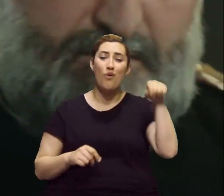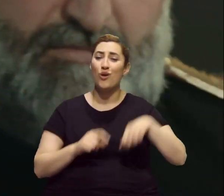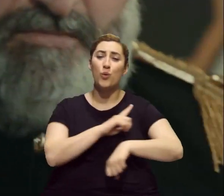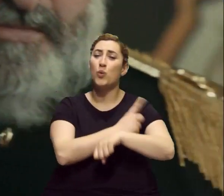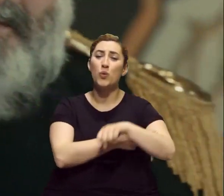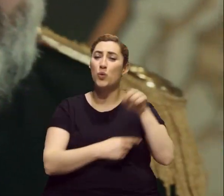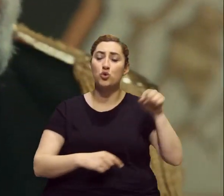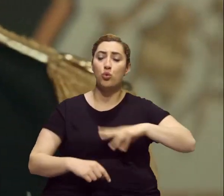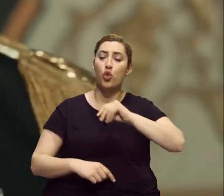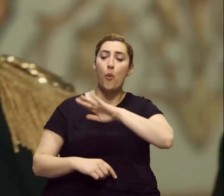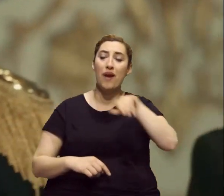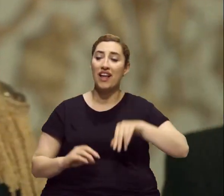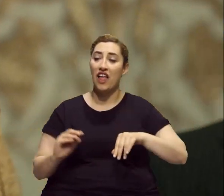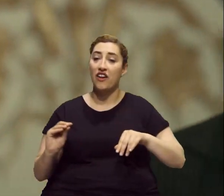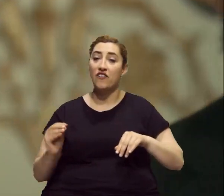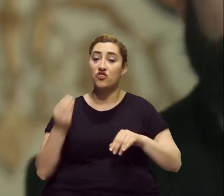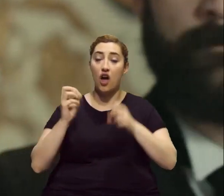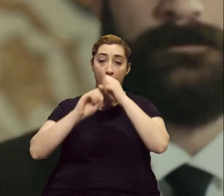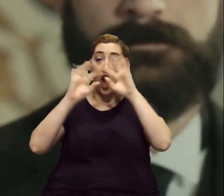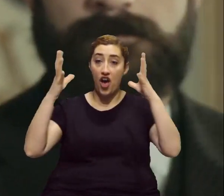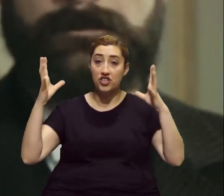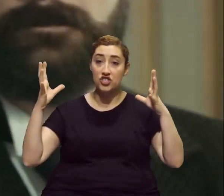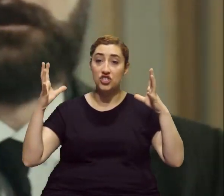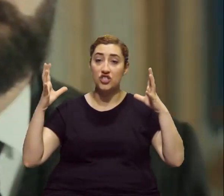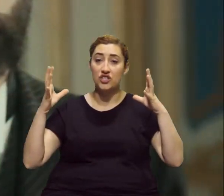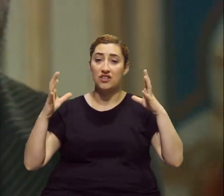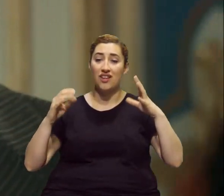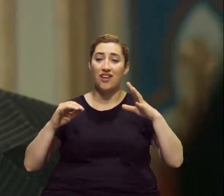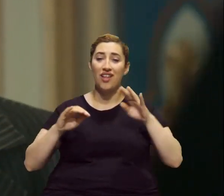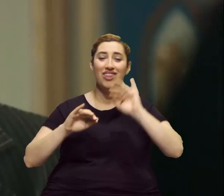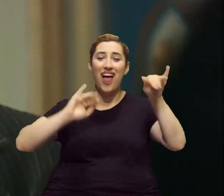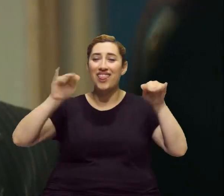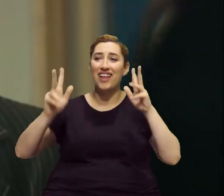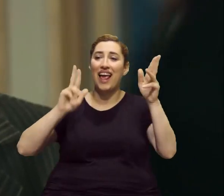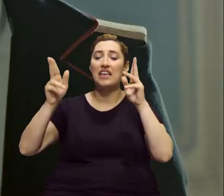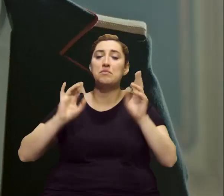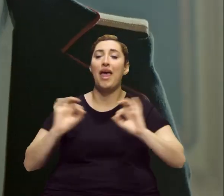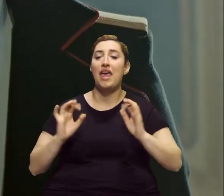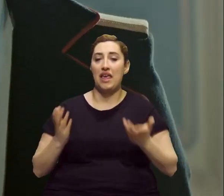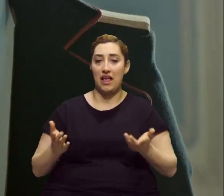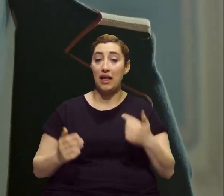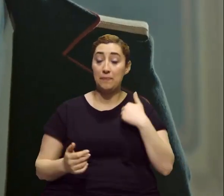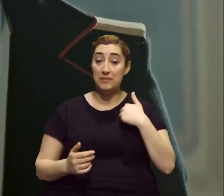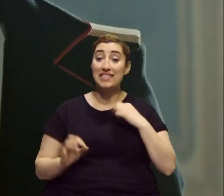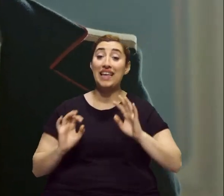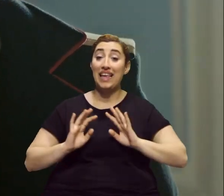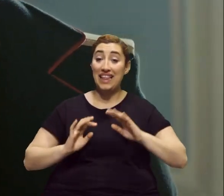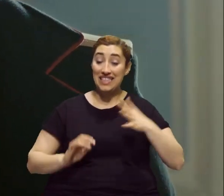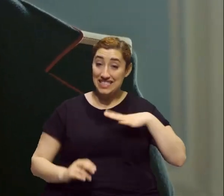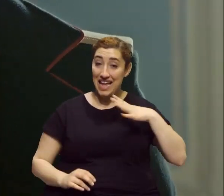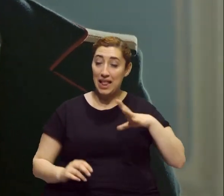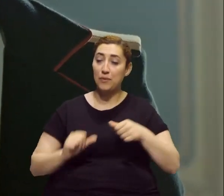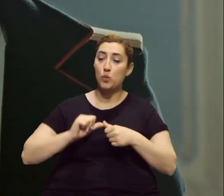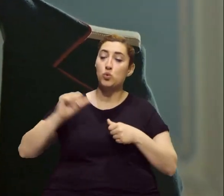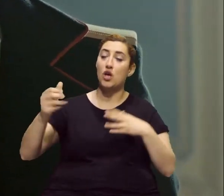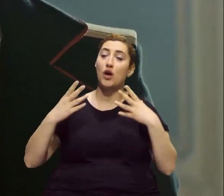gücü bu topraktan çıkan yüce ağacın ancak dallarını budamaya yetecektir. Biz yeter ki